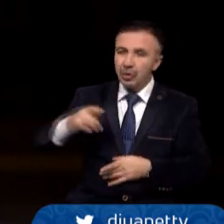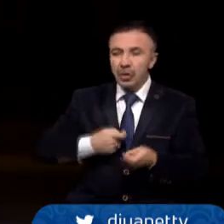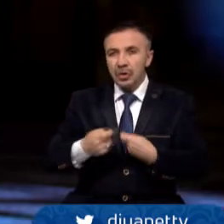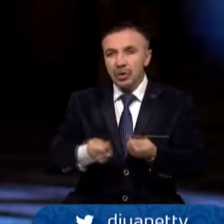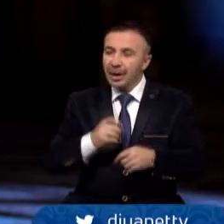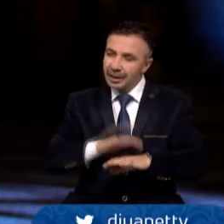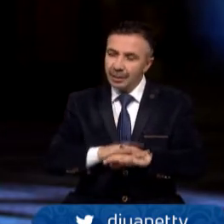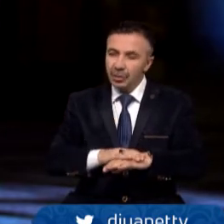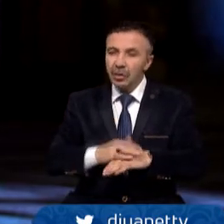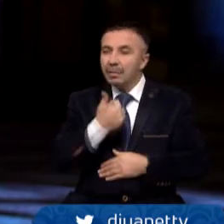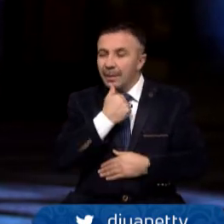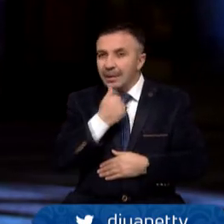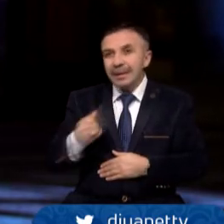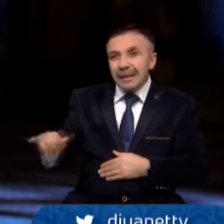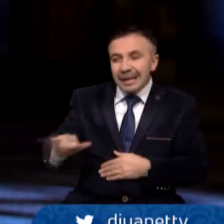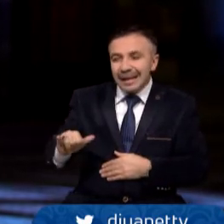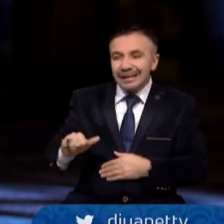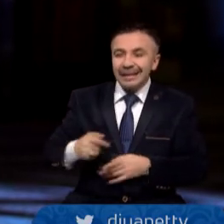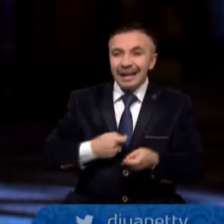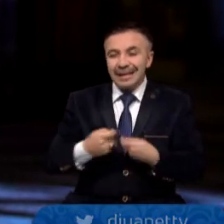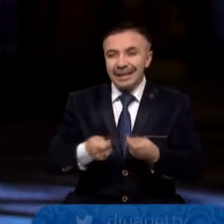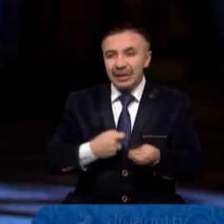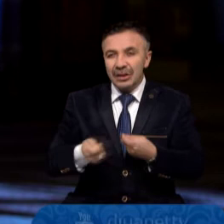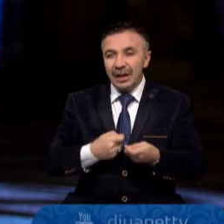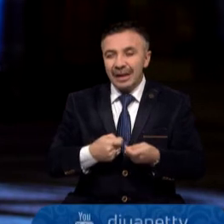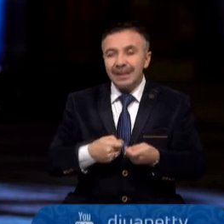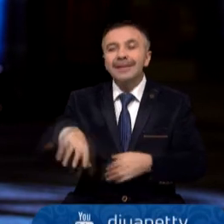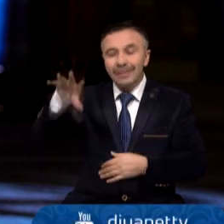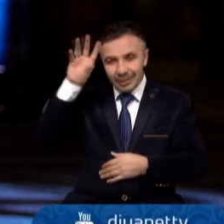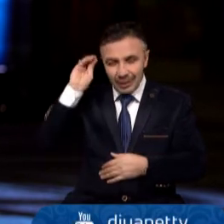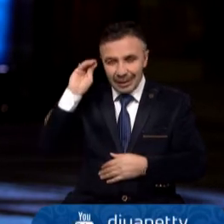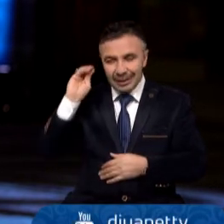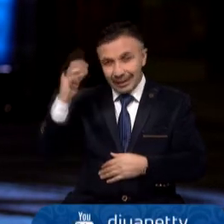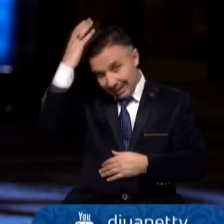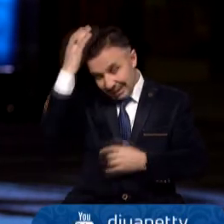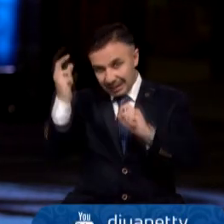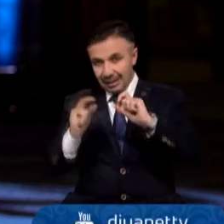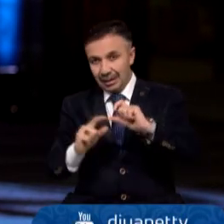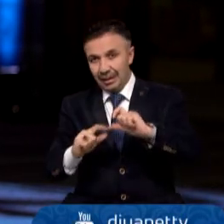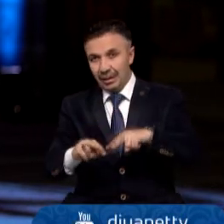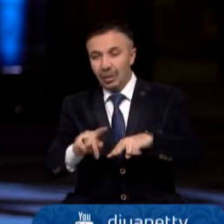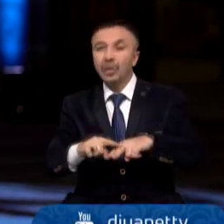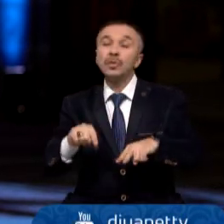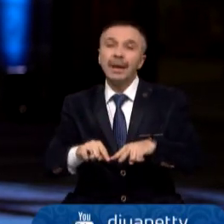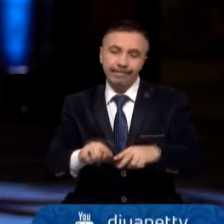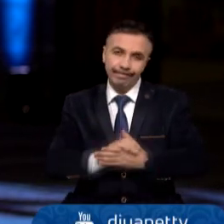meşgul oluyor babasının yanında ticareti öğrendi Osman